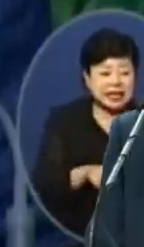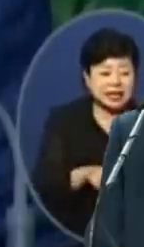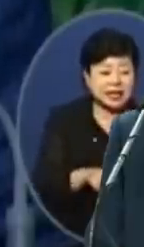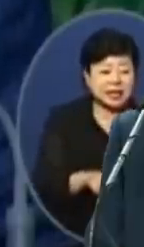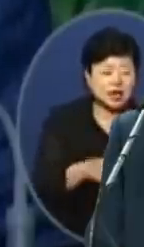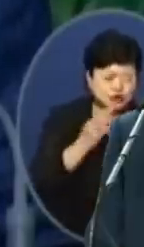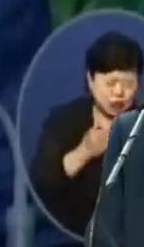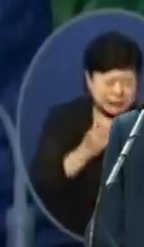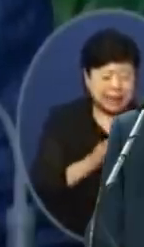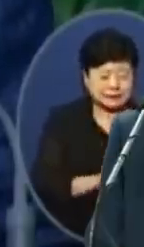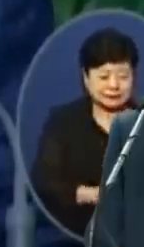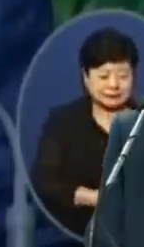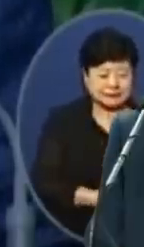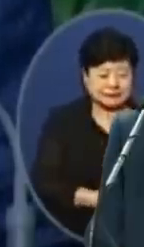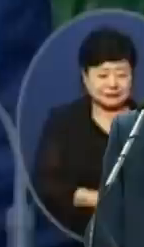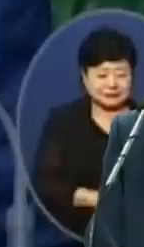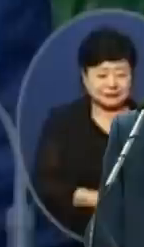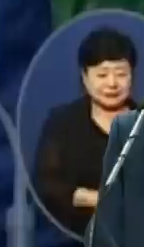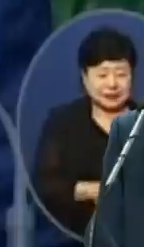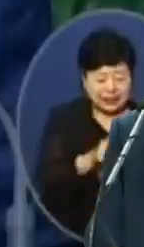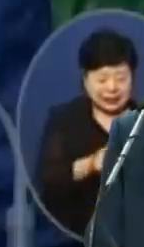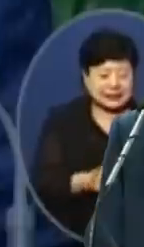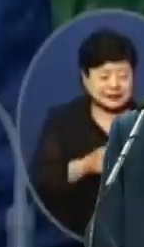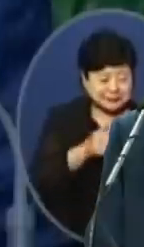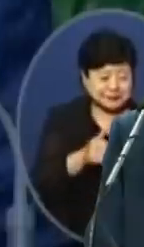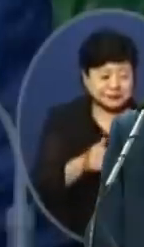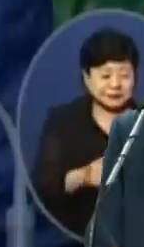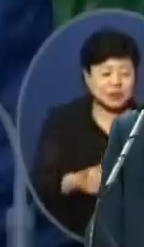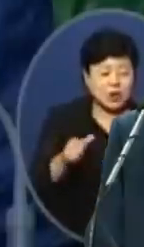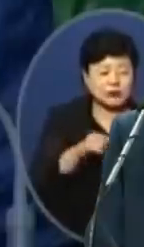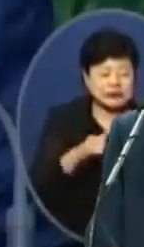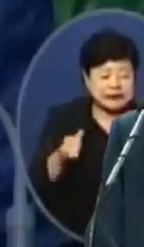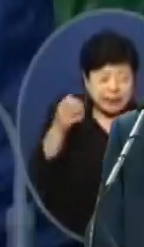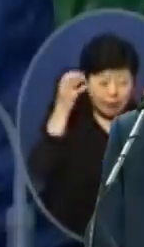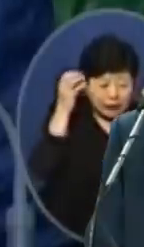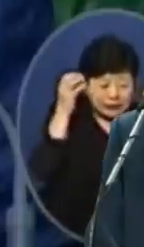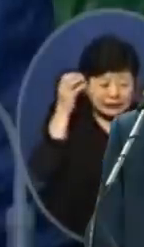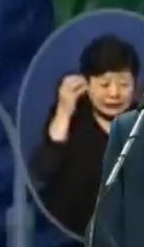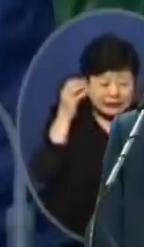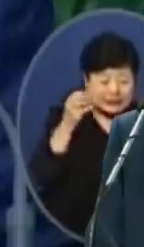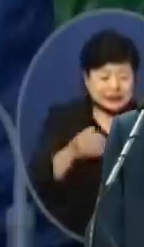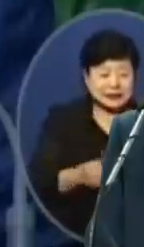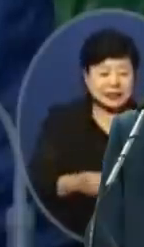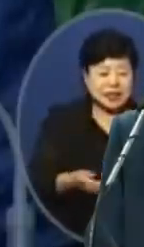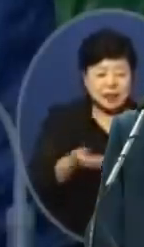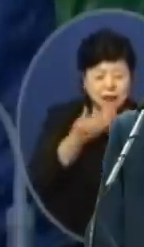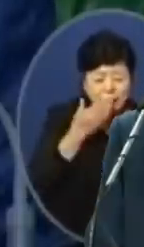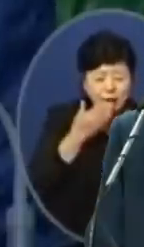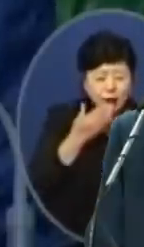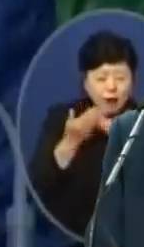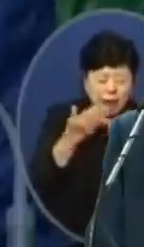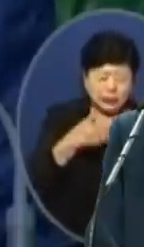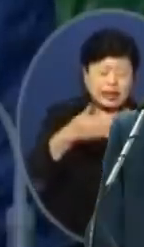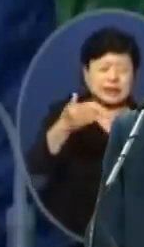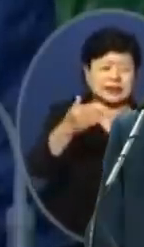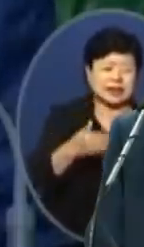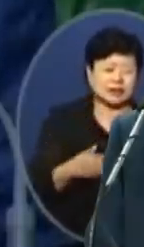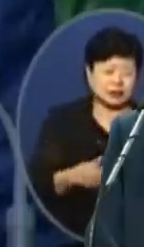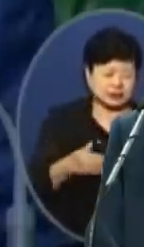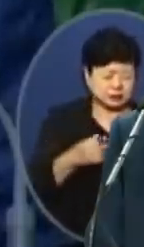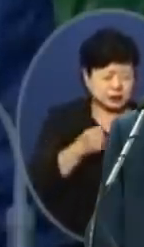구하자. 그래, 하나님, 이 5천여 명의 애들이 밥 먹고 난 다음에 학교 갈 애들은 학교에